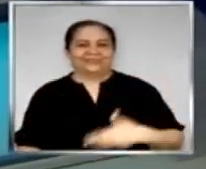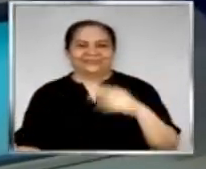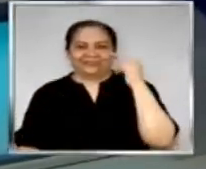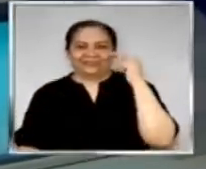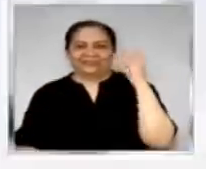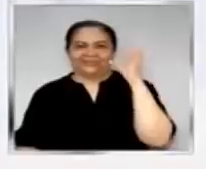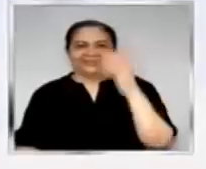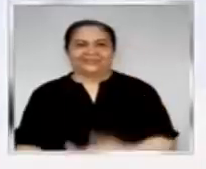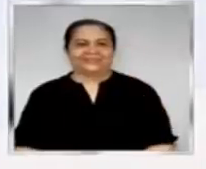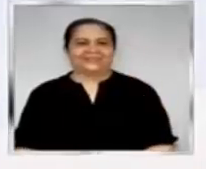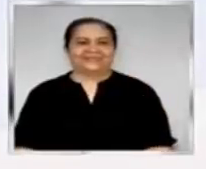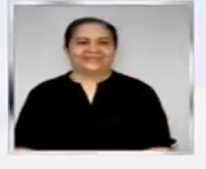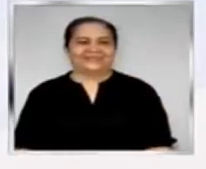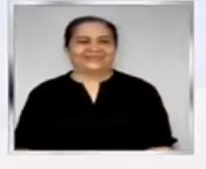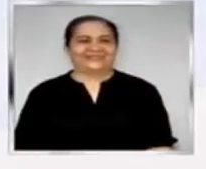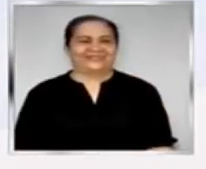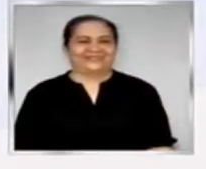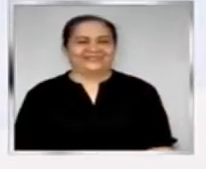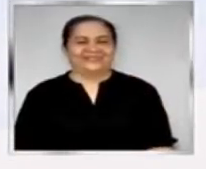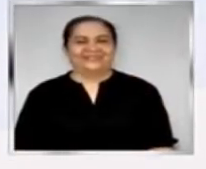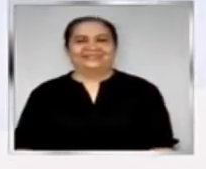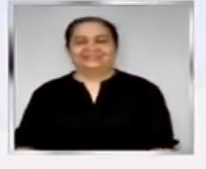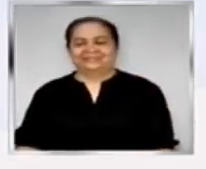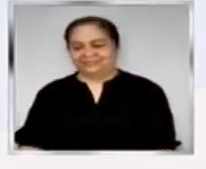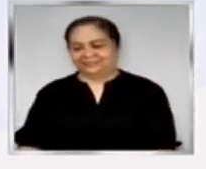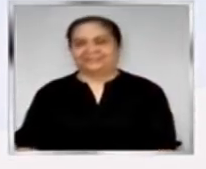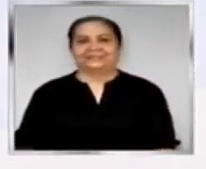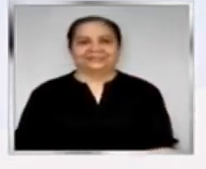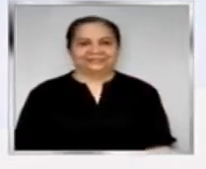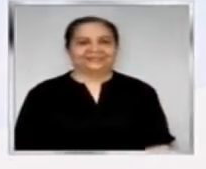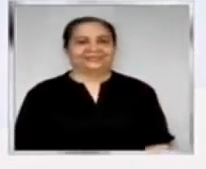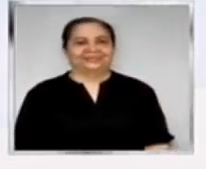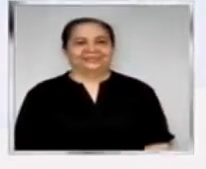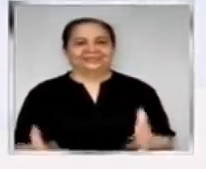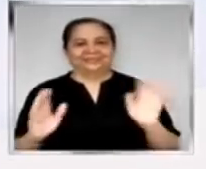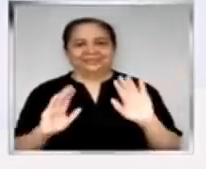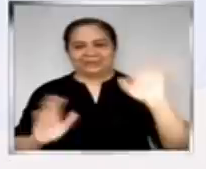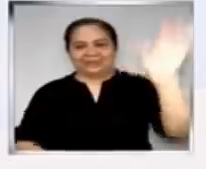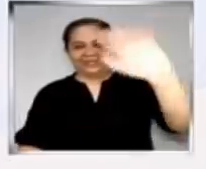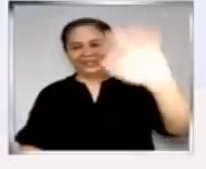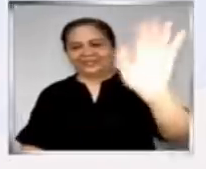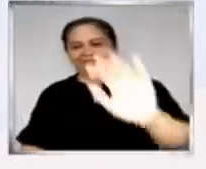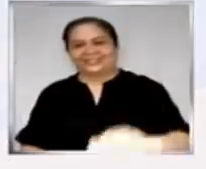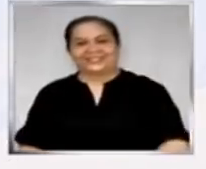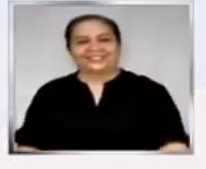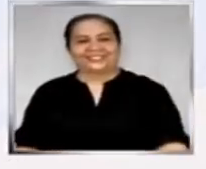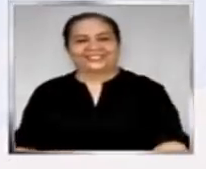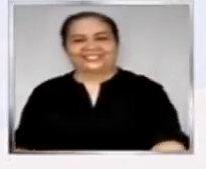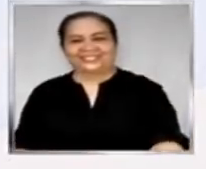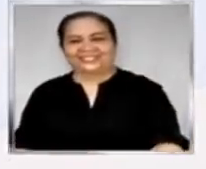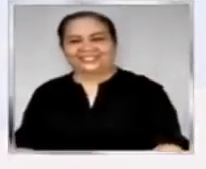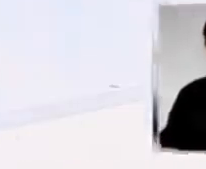Maris. Salamat Nelson. At yan po ang mga balitang ating tinutukan ngayong weekend mula sa Tahanan ng Katotohanan. Ako po si